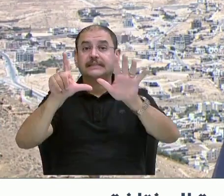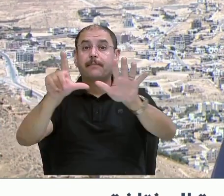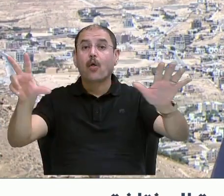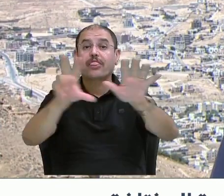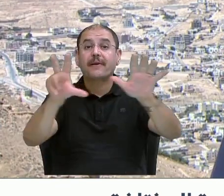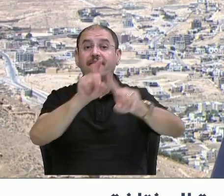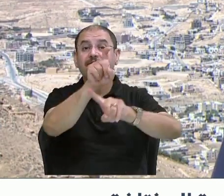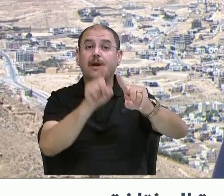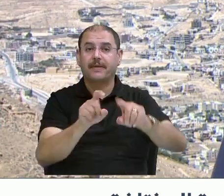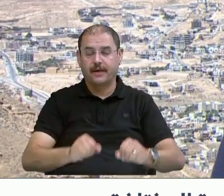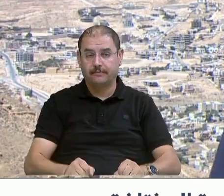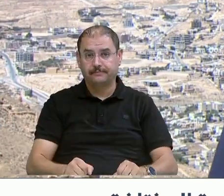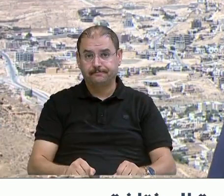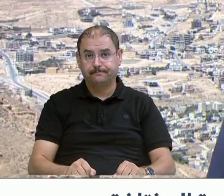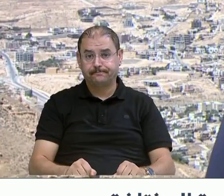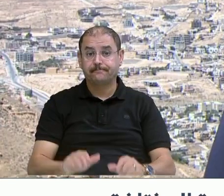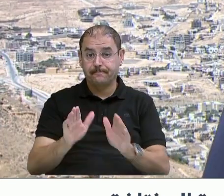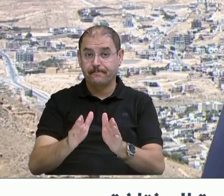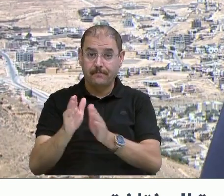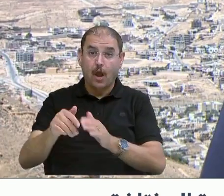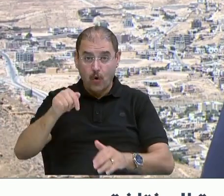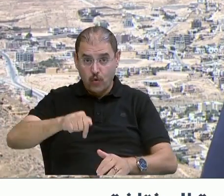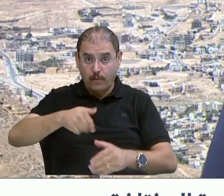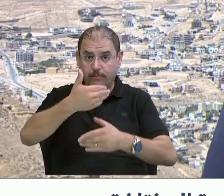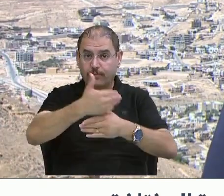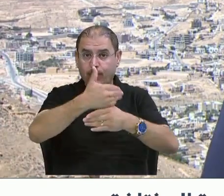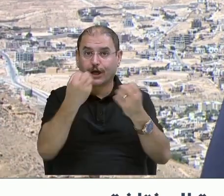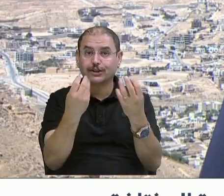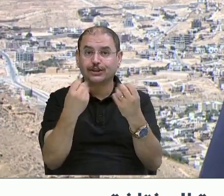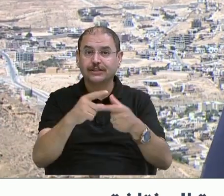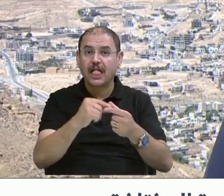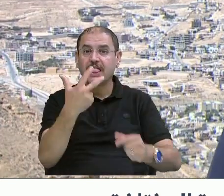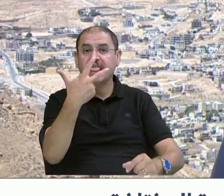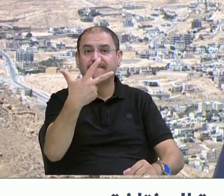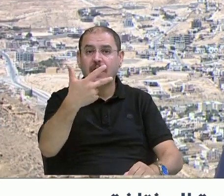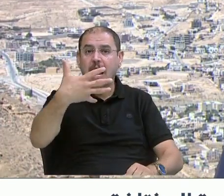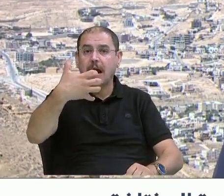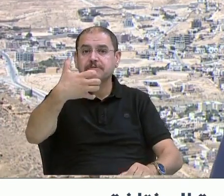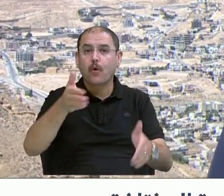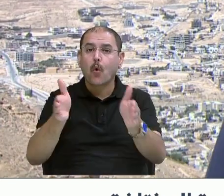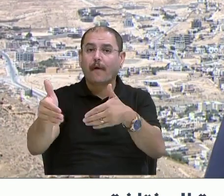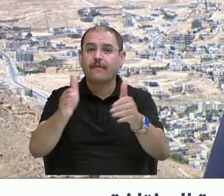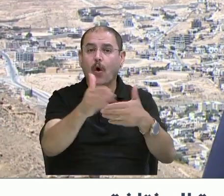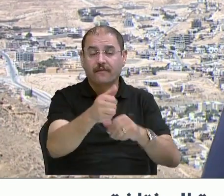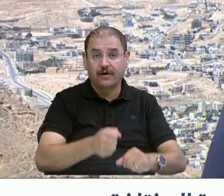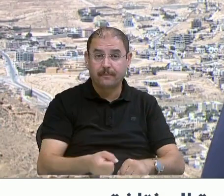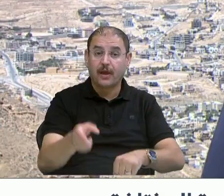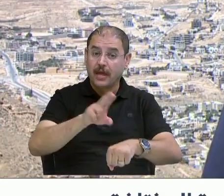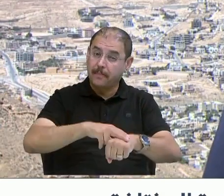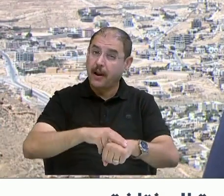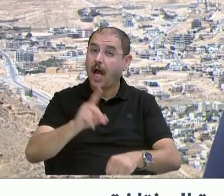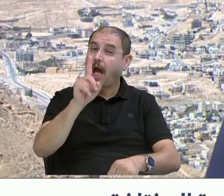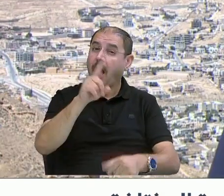اليوم تتحدث عن تقريبا 3500 غرفه فندقيه في الفتره و 1400 غرفه او